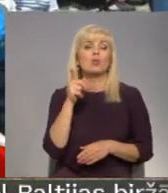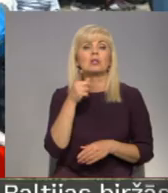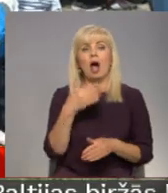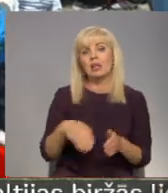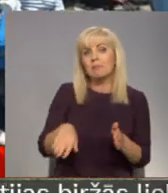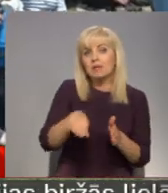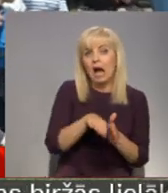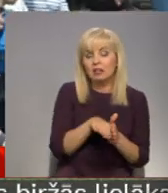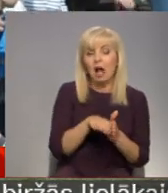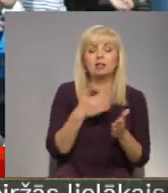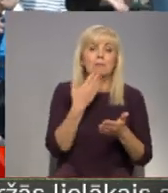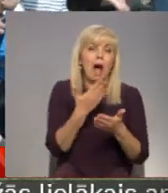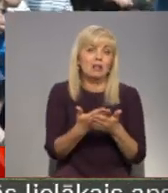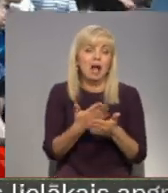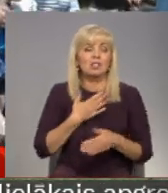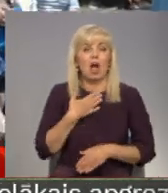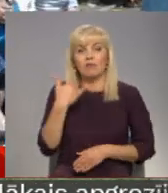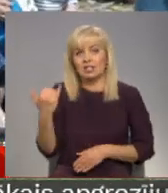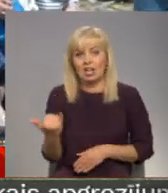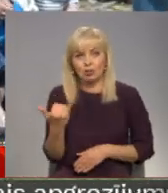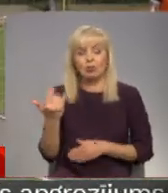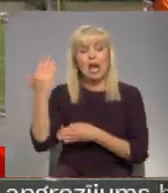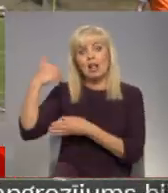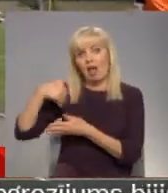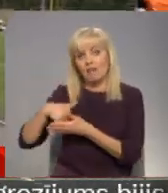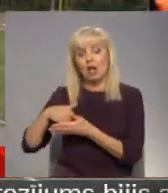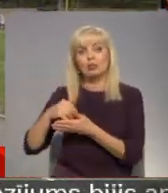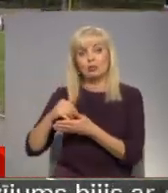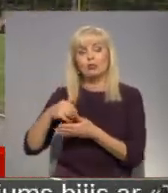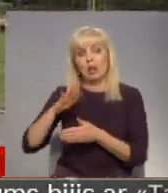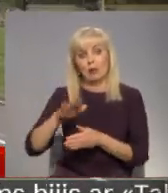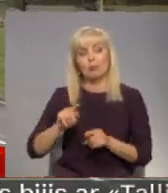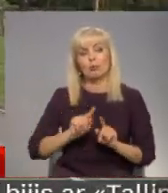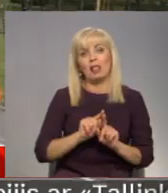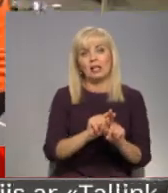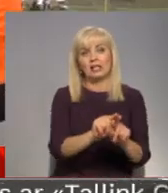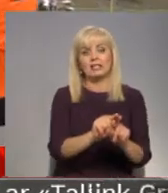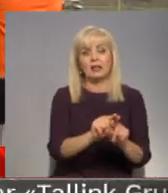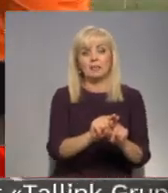piedalās un izrāda interesi tā vēsturi, lai iet līdz.